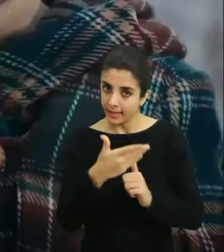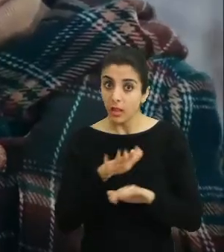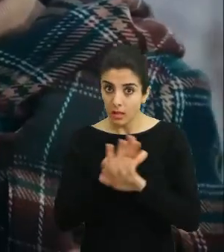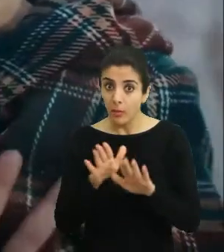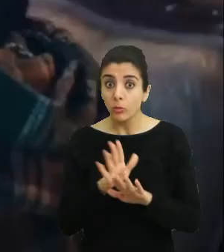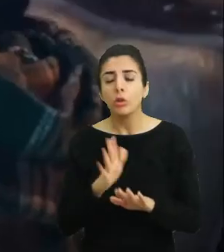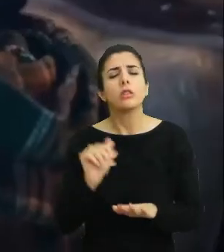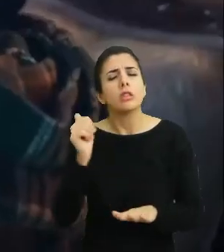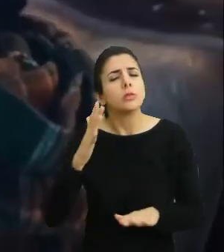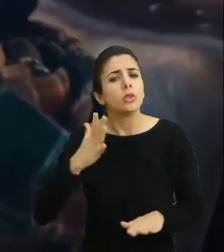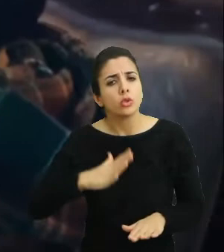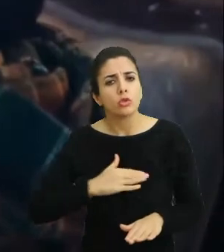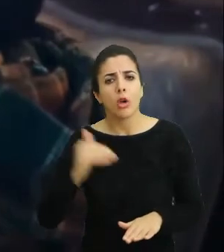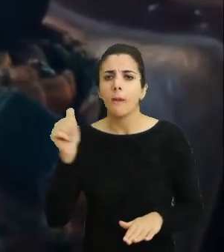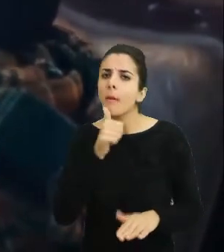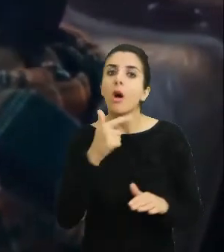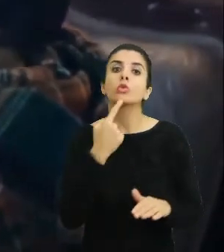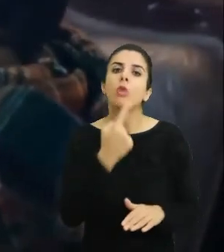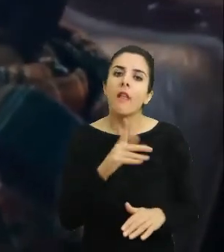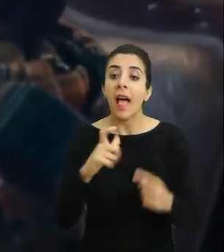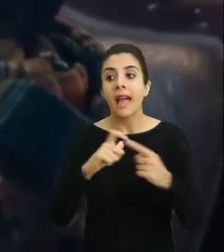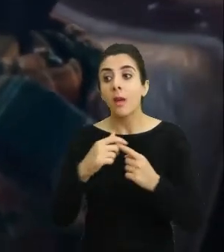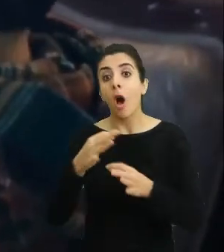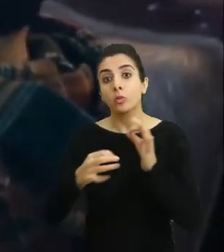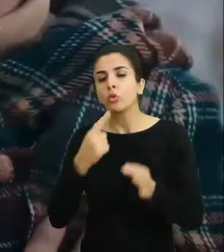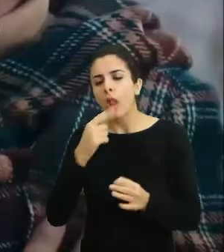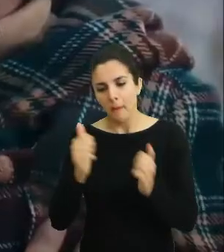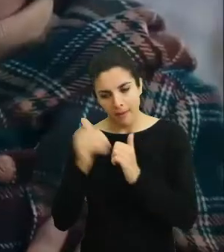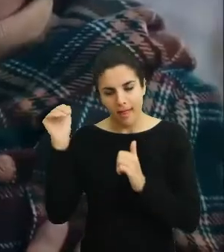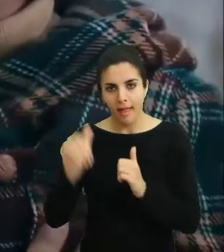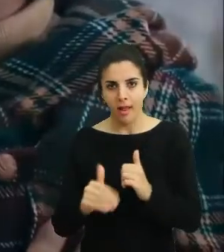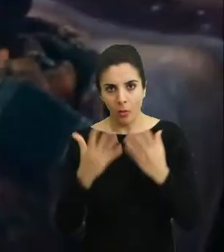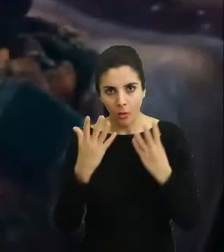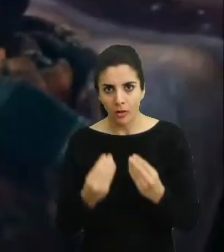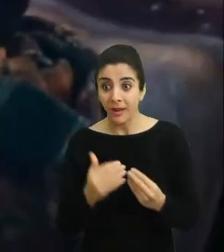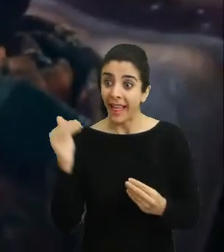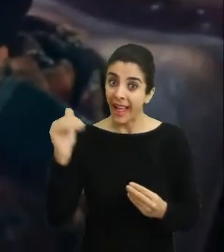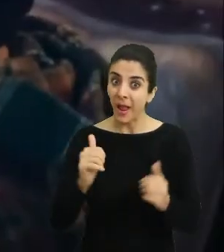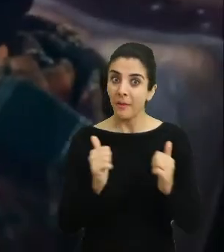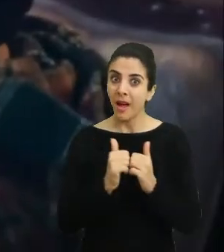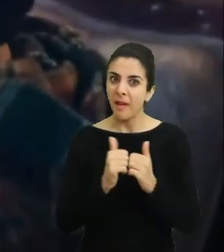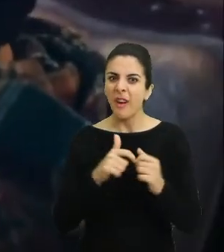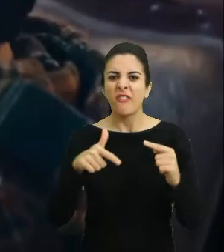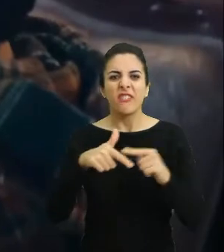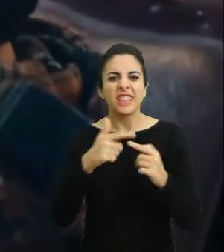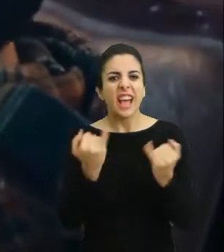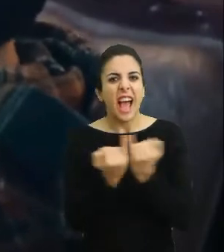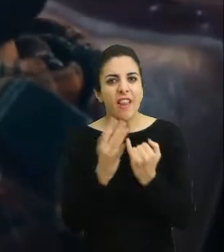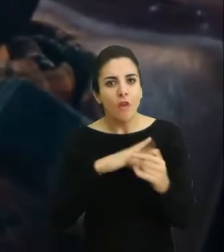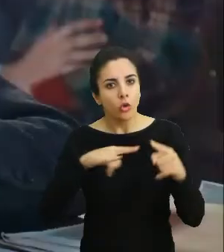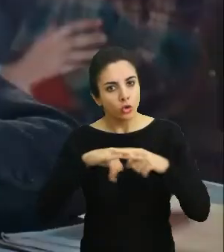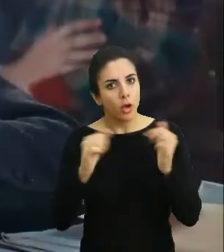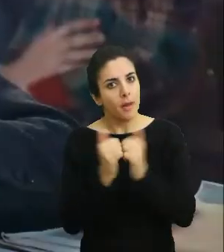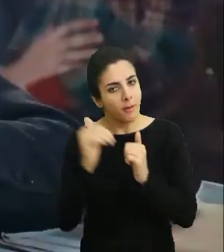mı? Ama ne zaman istersen babana ya da Erdem amcanı söyle, seni buraya getirsin. Hatta gelirken yanında Filistinli kardeşin Hüseyin'i